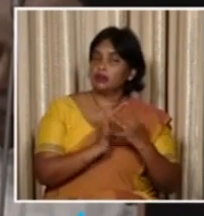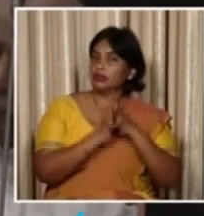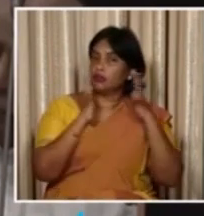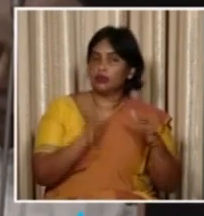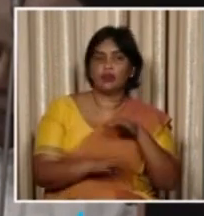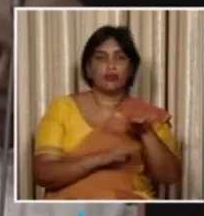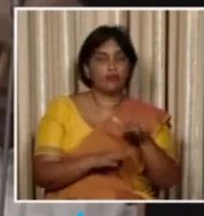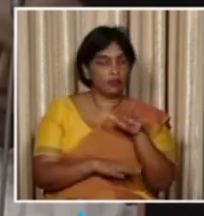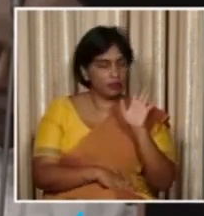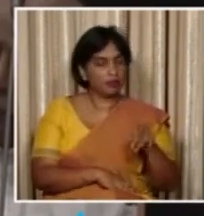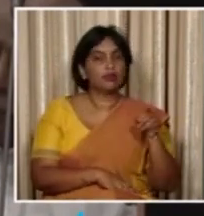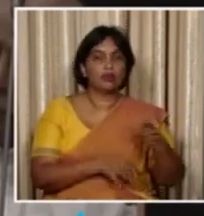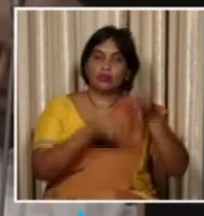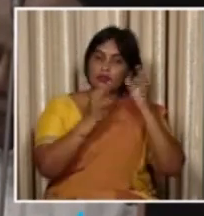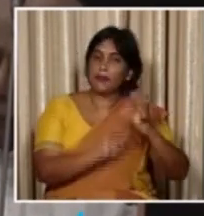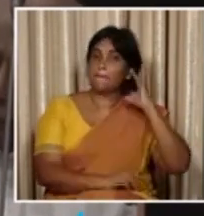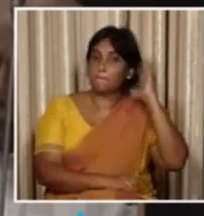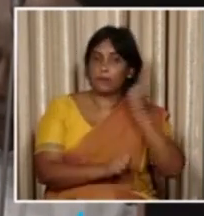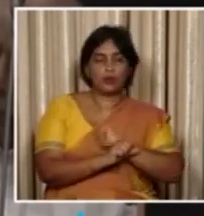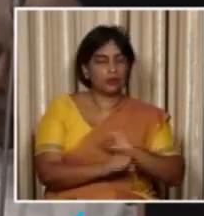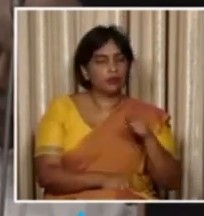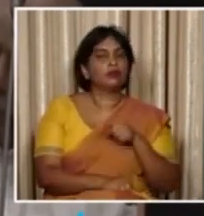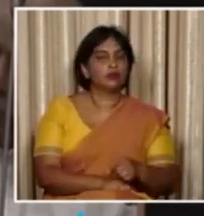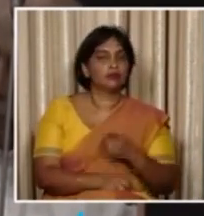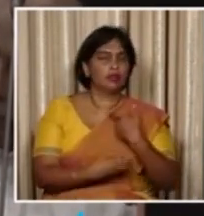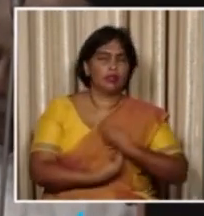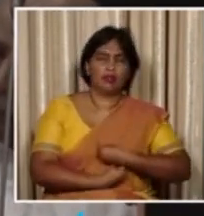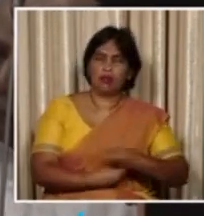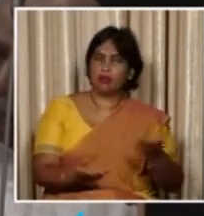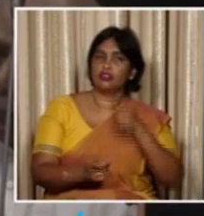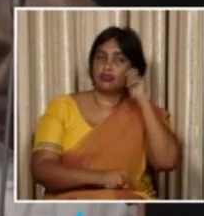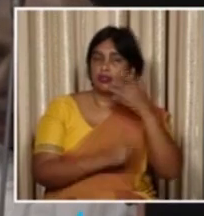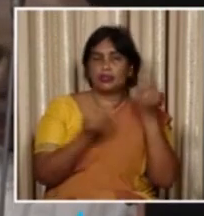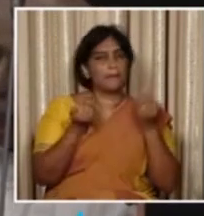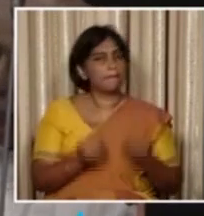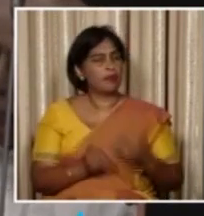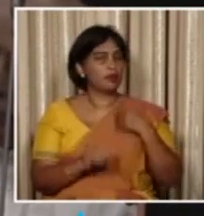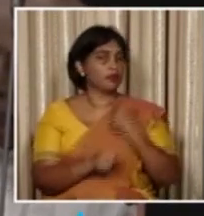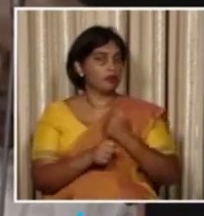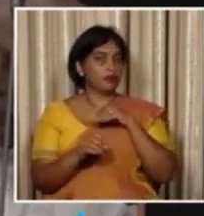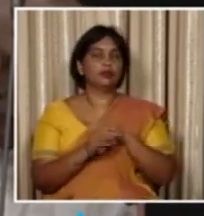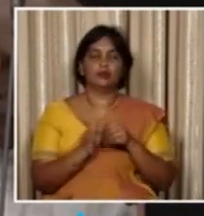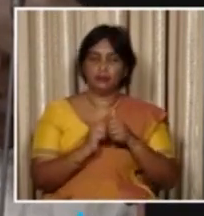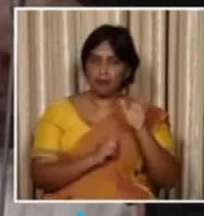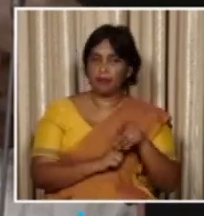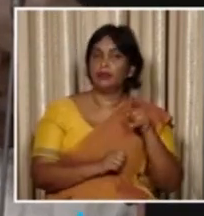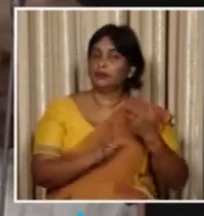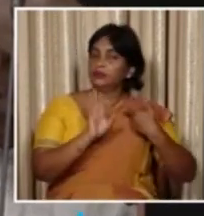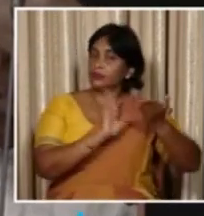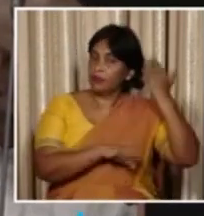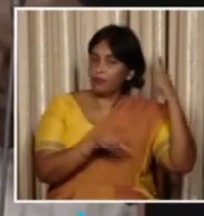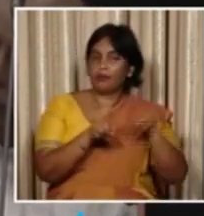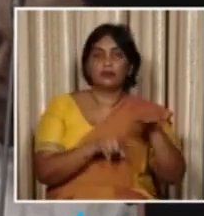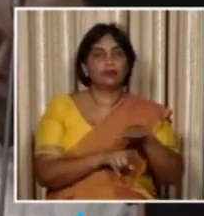ඉඩම් ප්‍රමාණයක් නිසිපල ප්‍රෝජය නොගෙන වල්වැදී ජනතාවට බරක් වෙමින් රජය යටතේ තිබෙනවා. අතීතයේදී එම